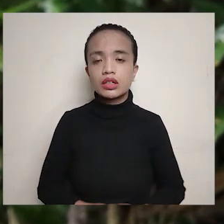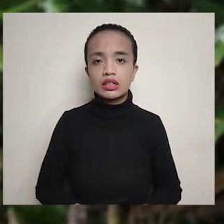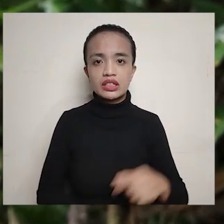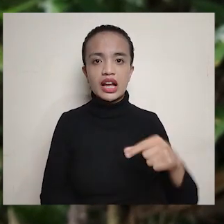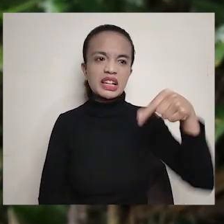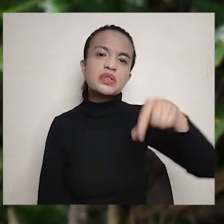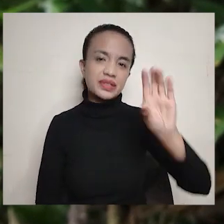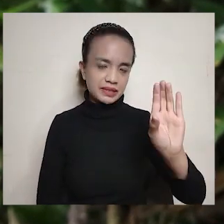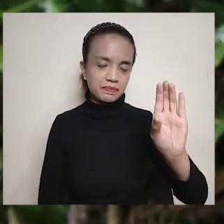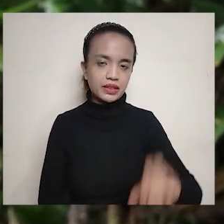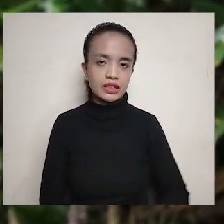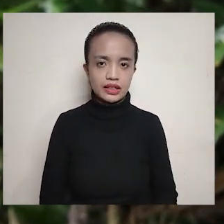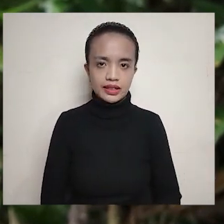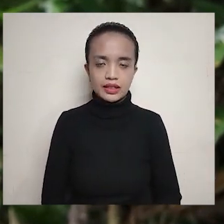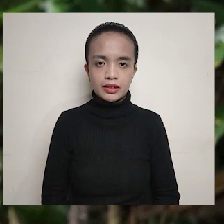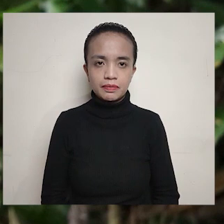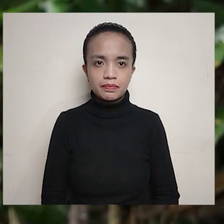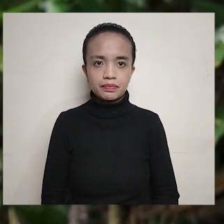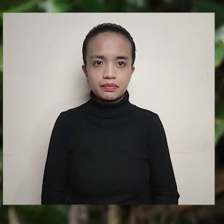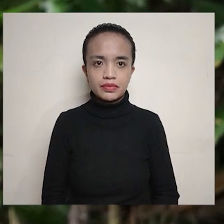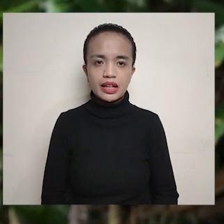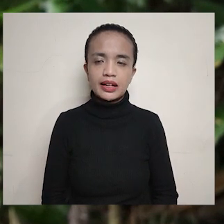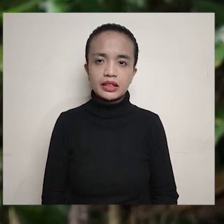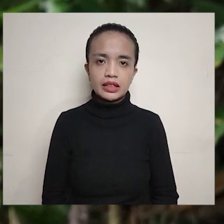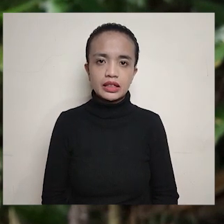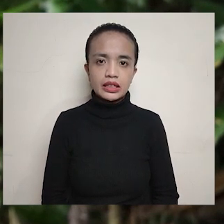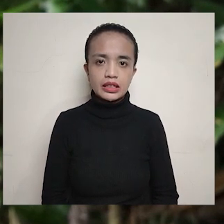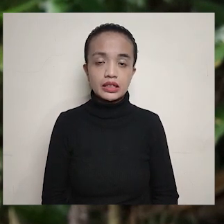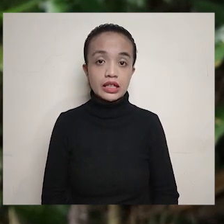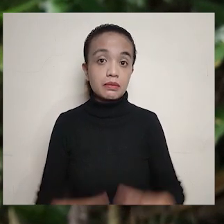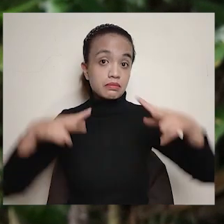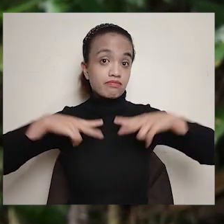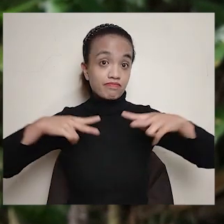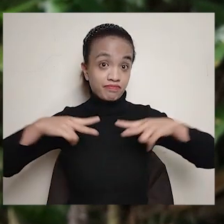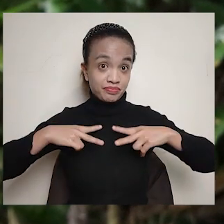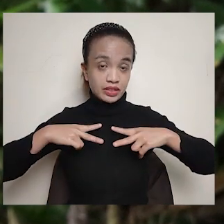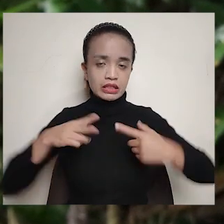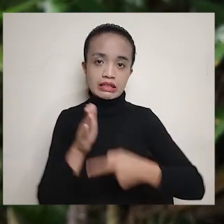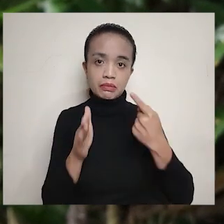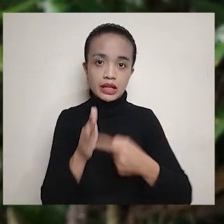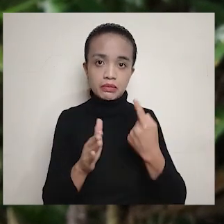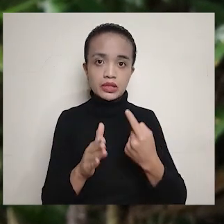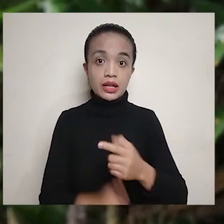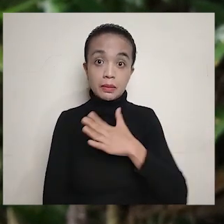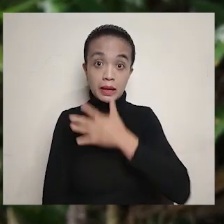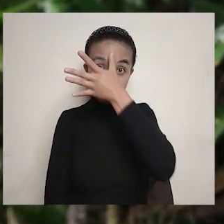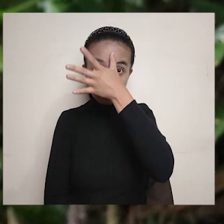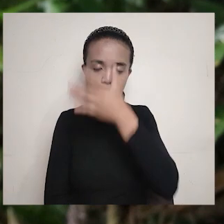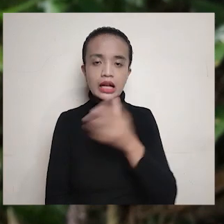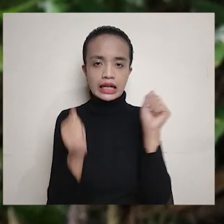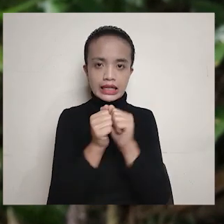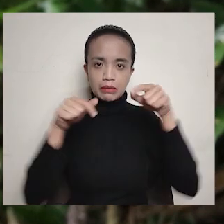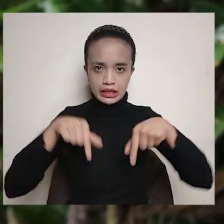Sa Quezon City, doon kami eh. Eh, tuwing bakasyon, minsan dinadala ako ng tatay ko dito sa